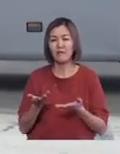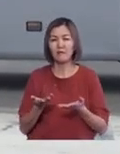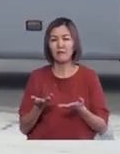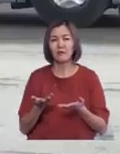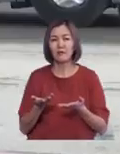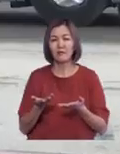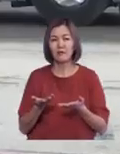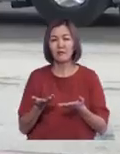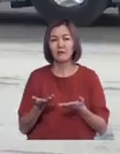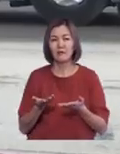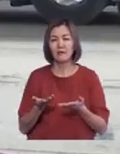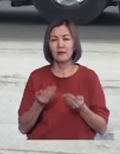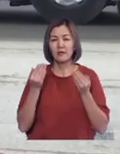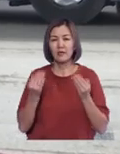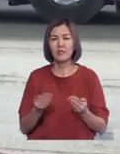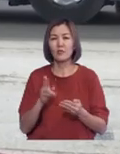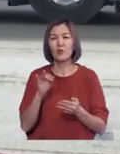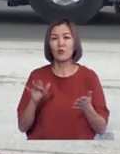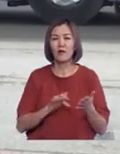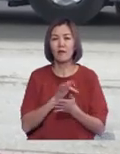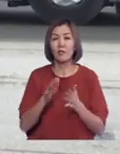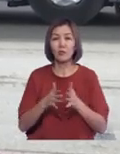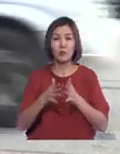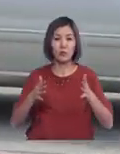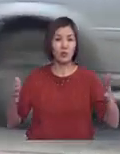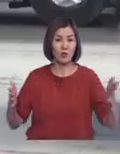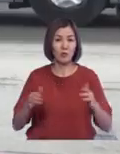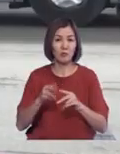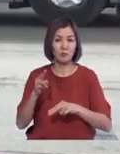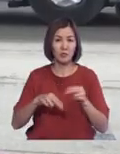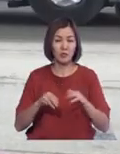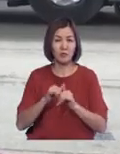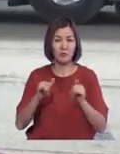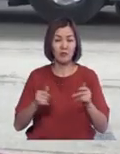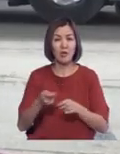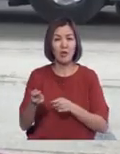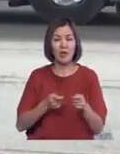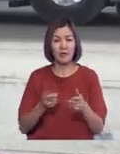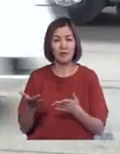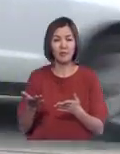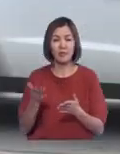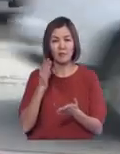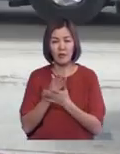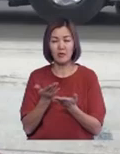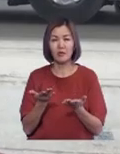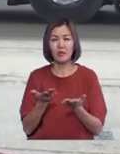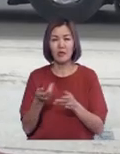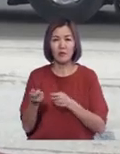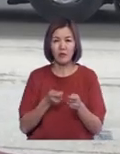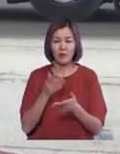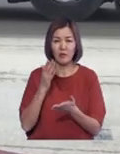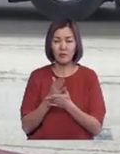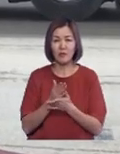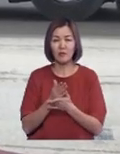мына қазір Қонаев қаламыз үлкейіп жатыр, соны ермесе әкімдер, кімдер бар қолға